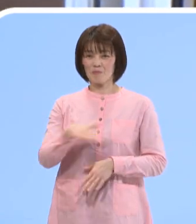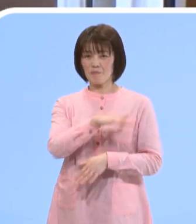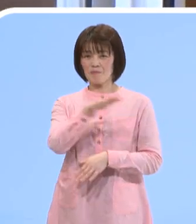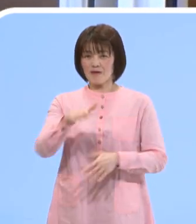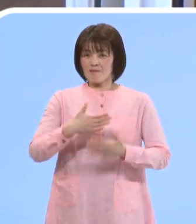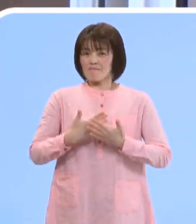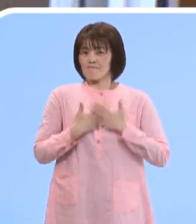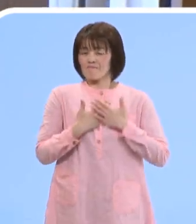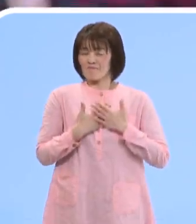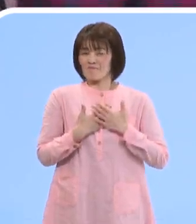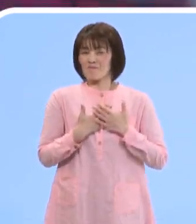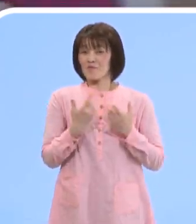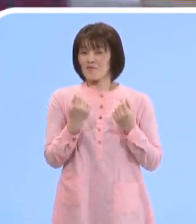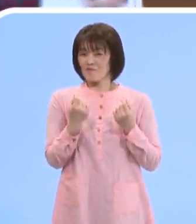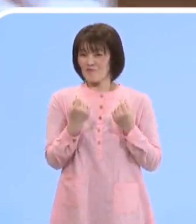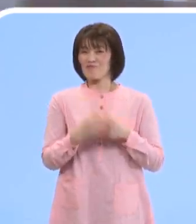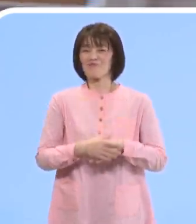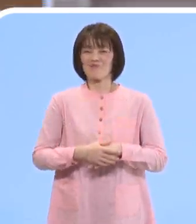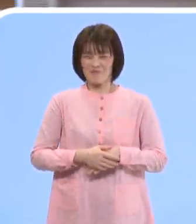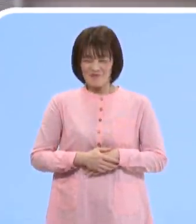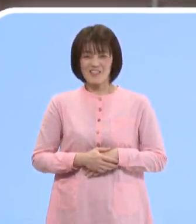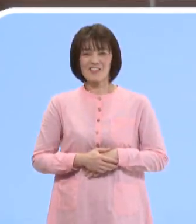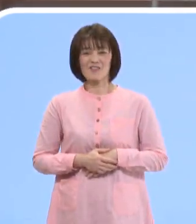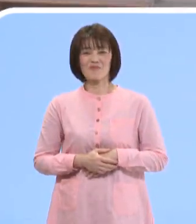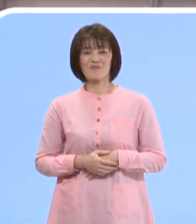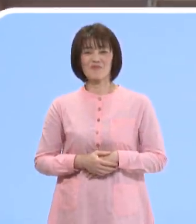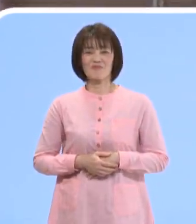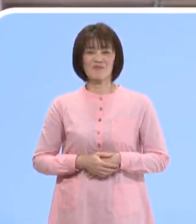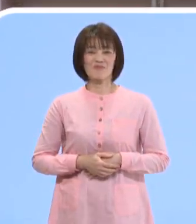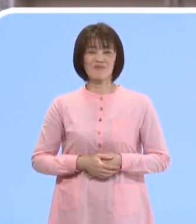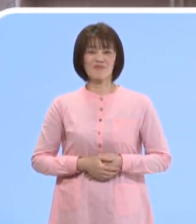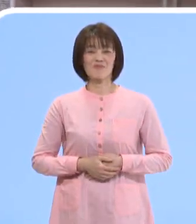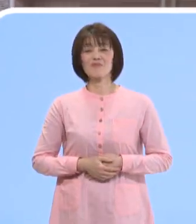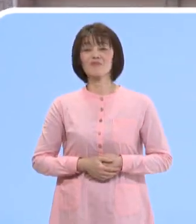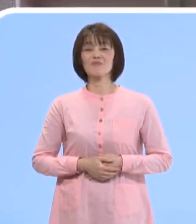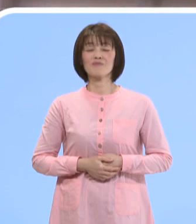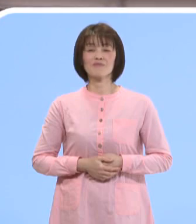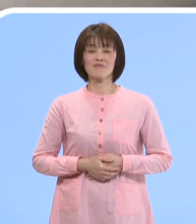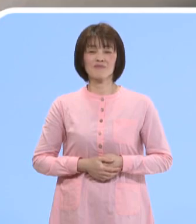固まってる。 さよなら、ありがとうございます。